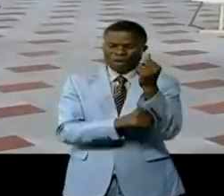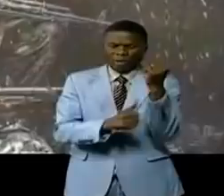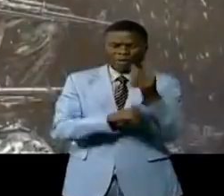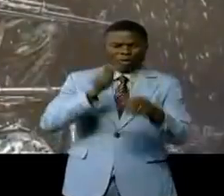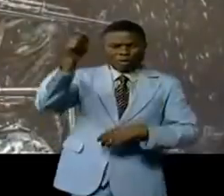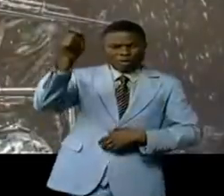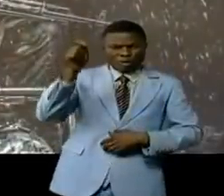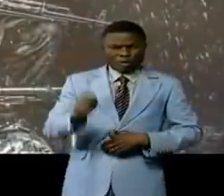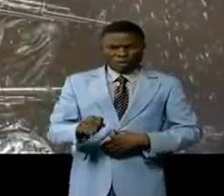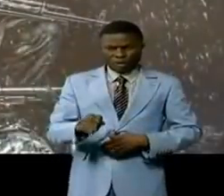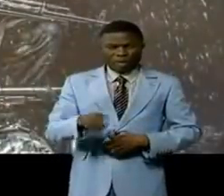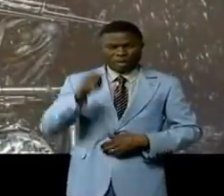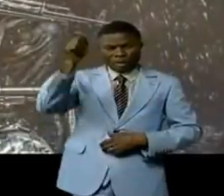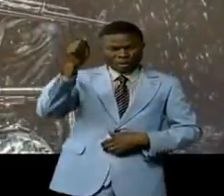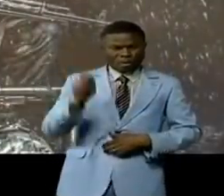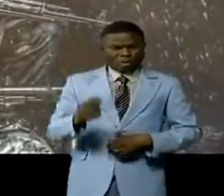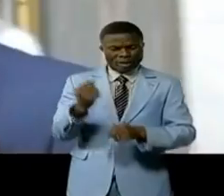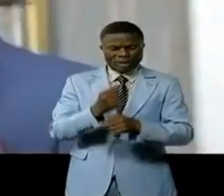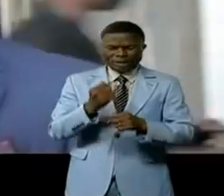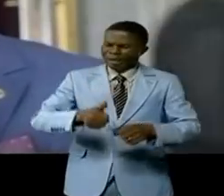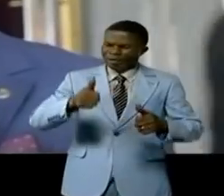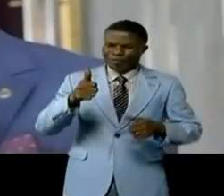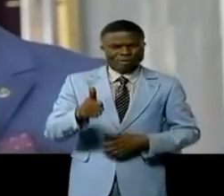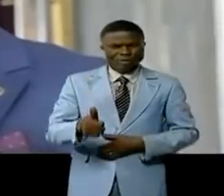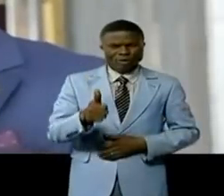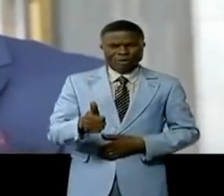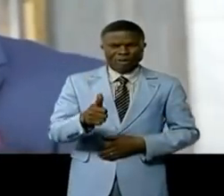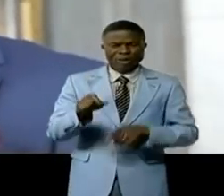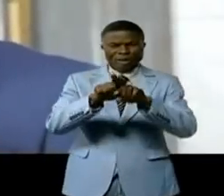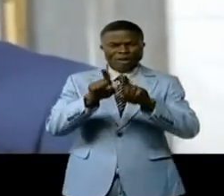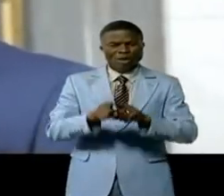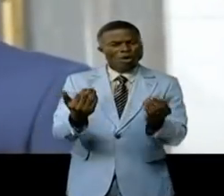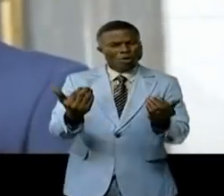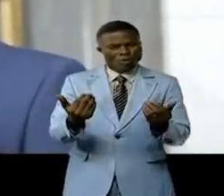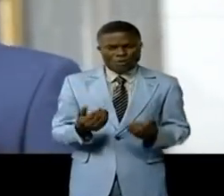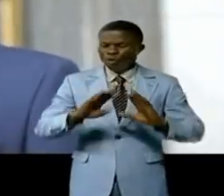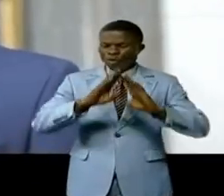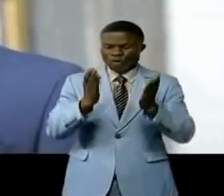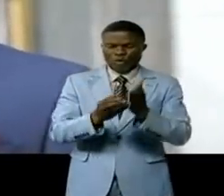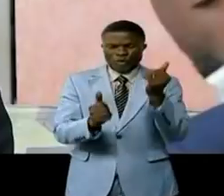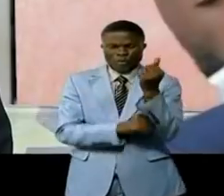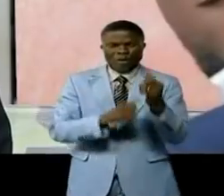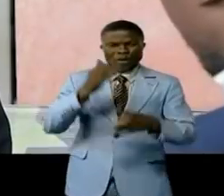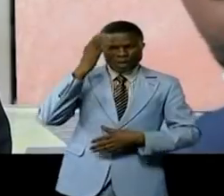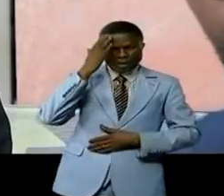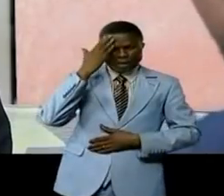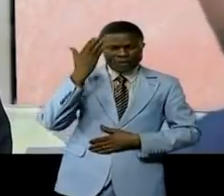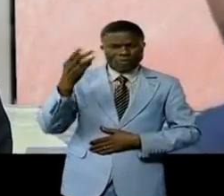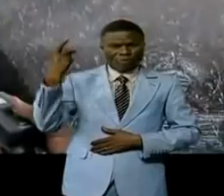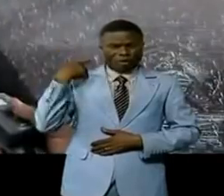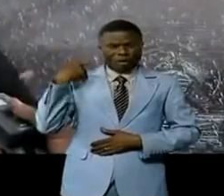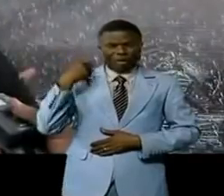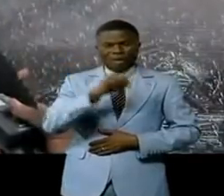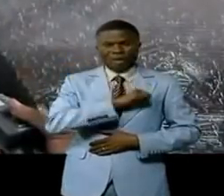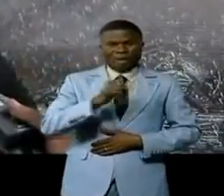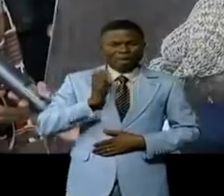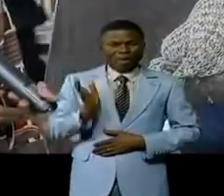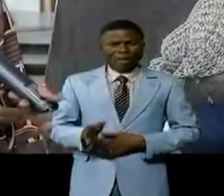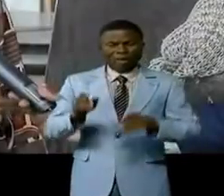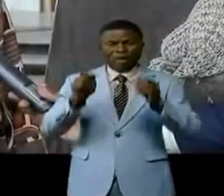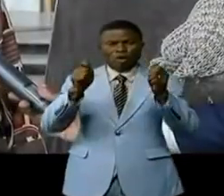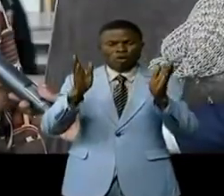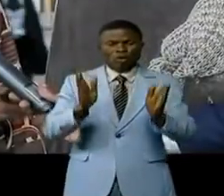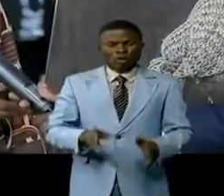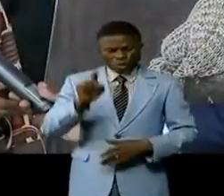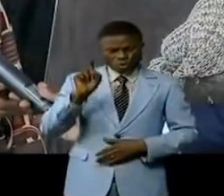uniforme. Nous avons une armée qui fait du bon boulot et que nous voudrions que tout le monde sache. Pour ces députés et sénateurs ainsi que journalistes,